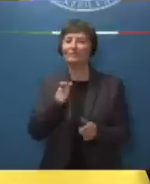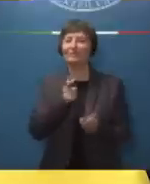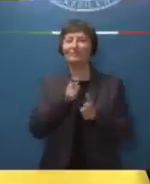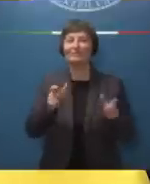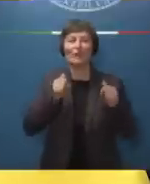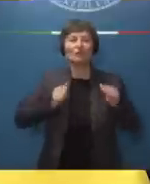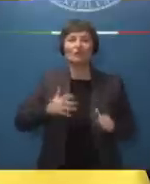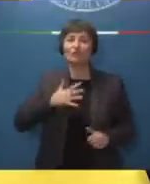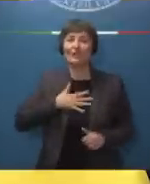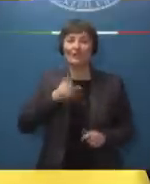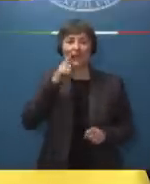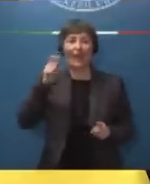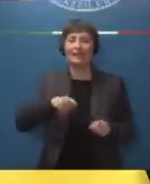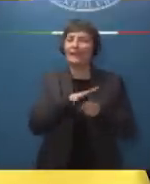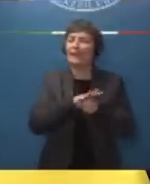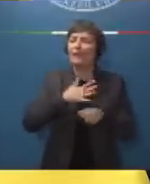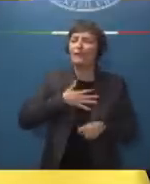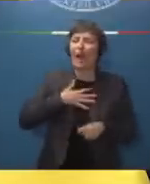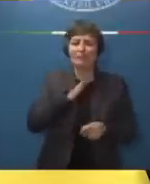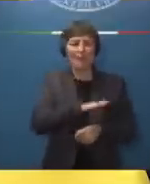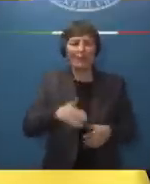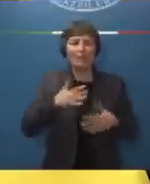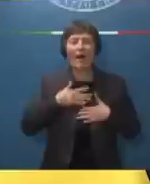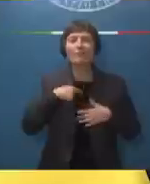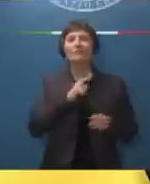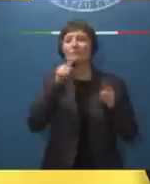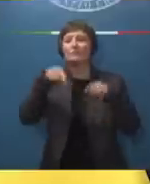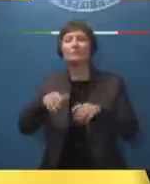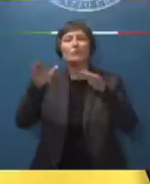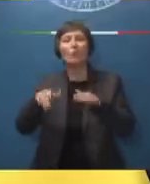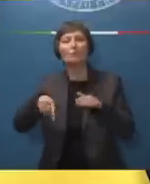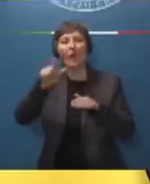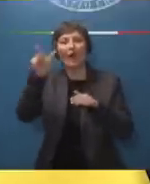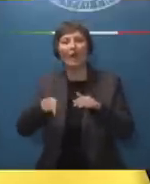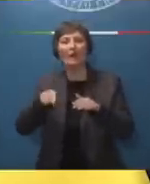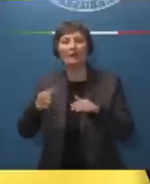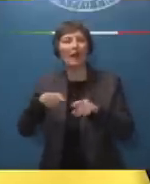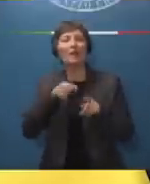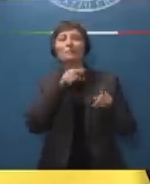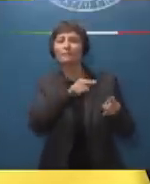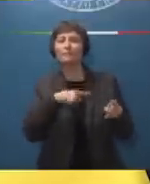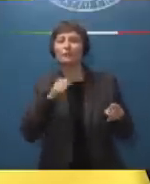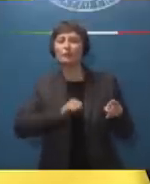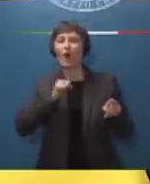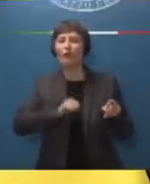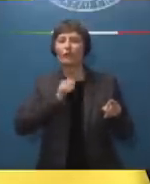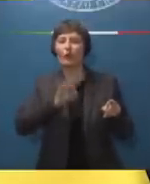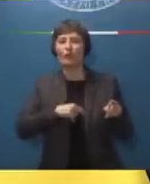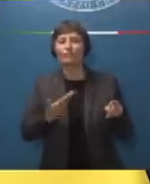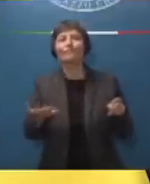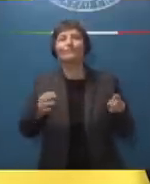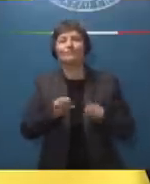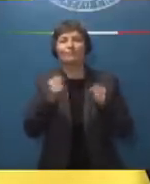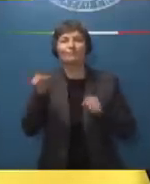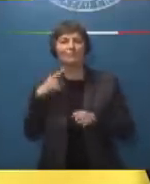cittadini alle nostre famiglie ai nostri bambini che soffrono a causa dell'aggressione russa Vi